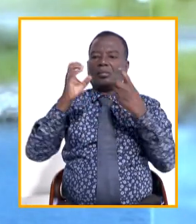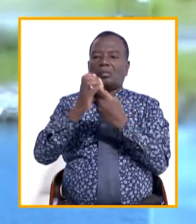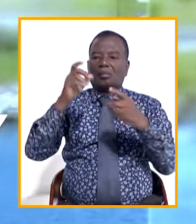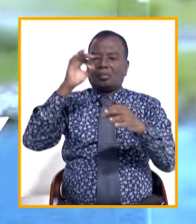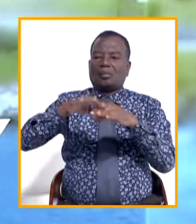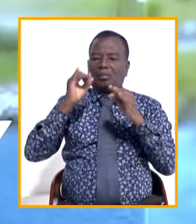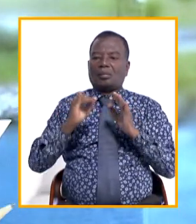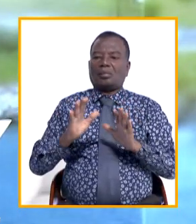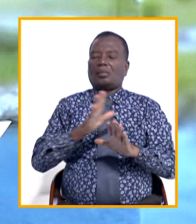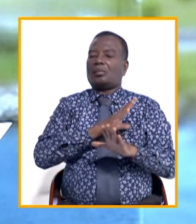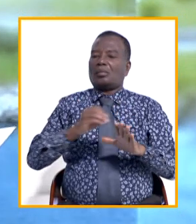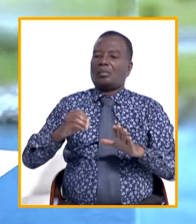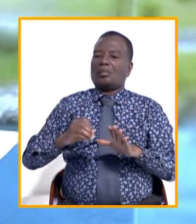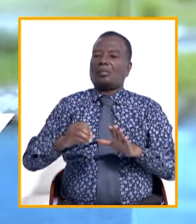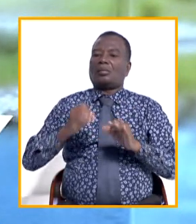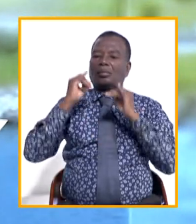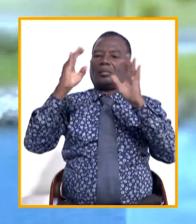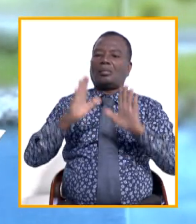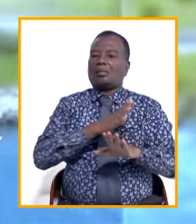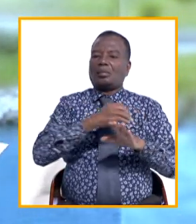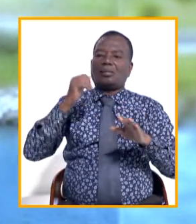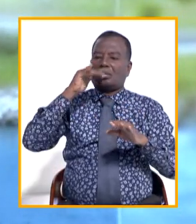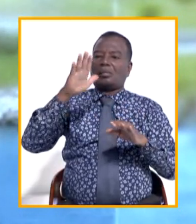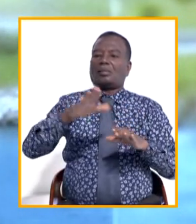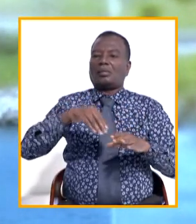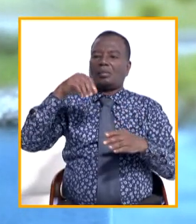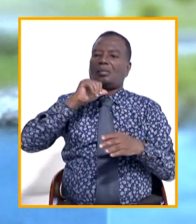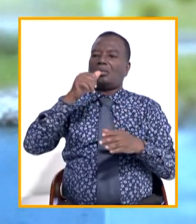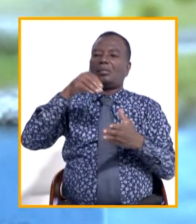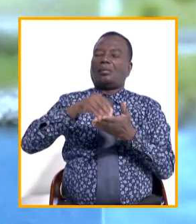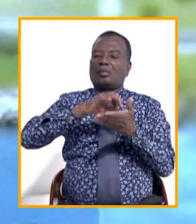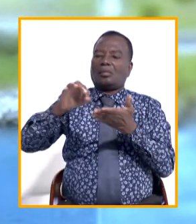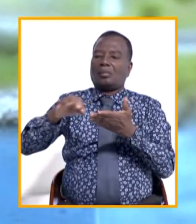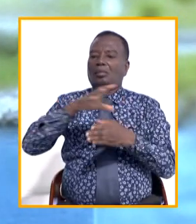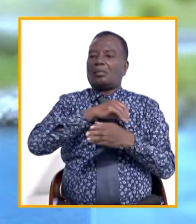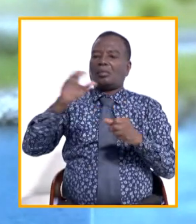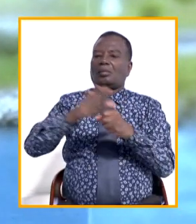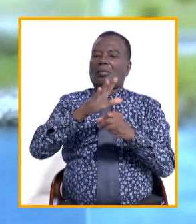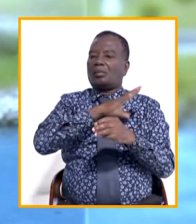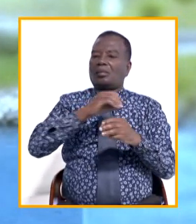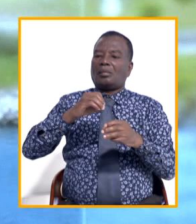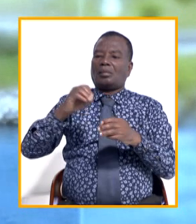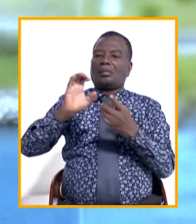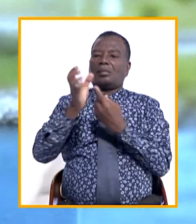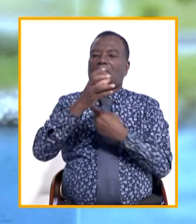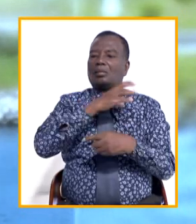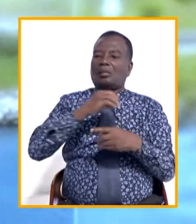électorale indépendante appelle par conséquent les Ivoiriens et les Ivoiriennes non encore inscrits et remplissant les conditions